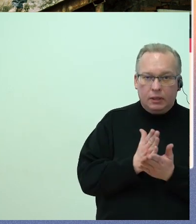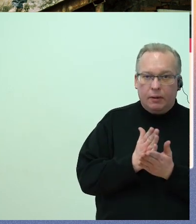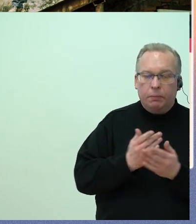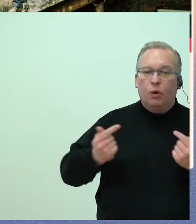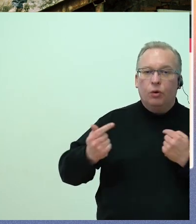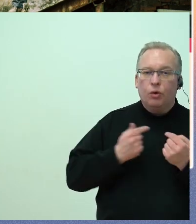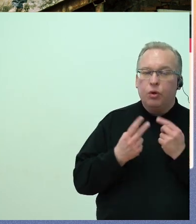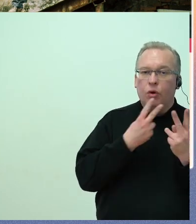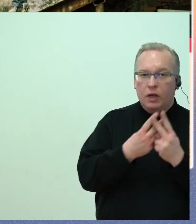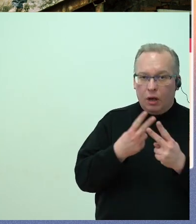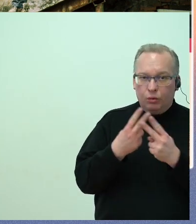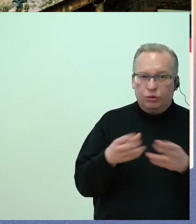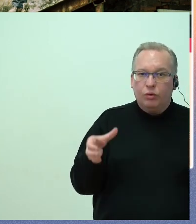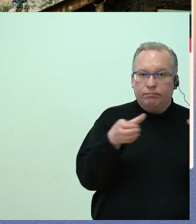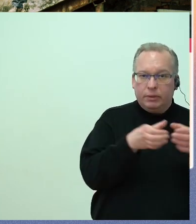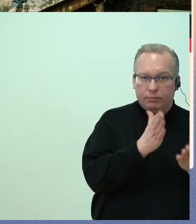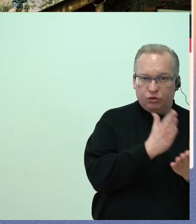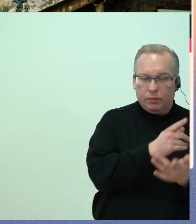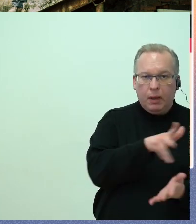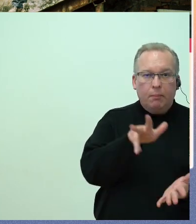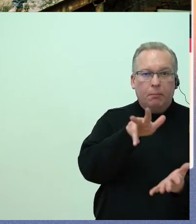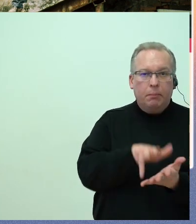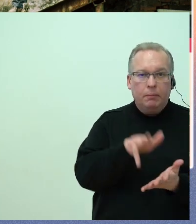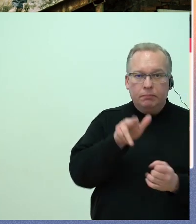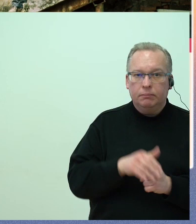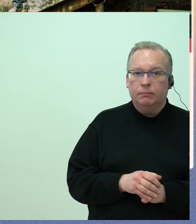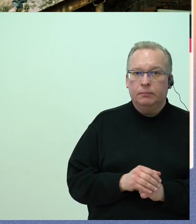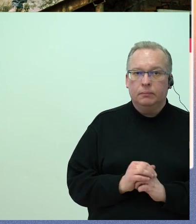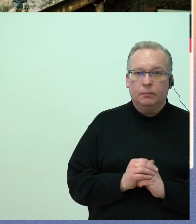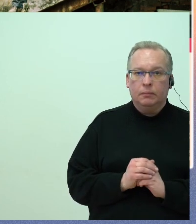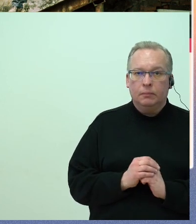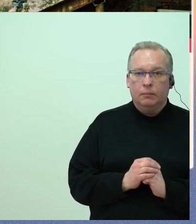atminties alijansas yra patvirtinęs darbinę